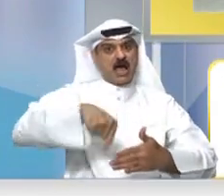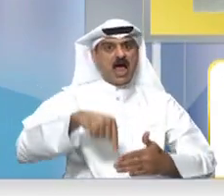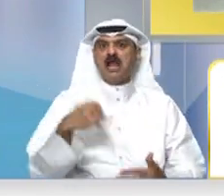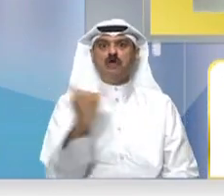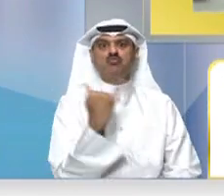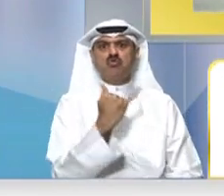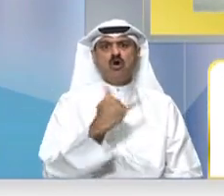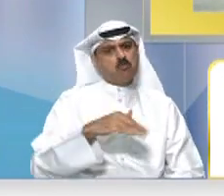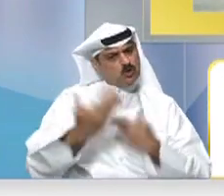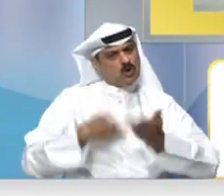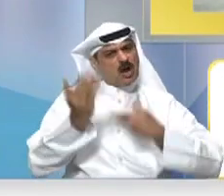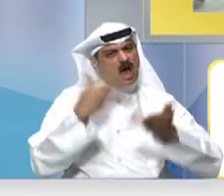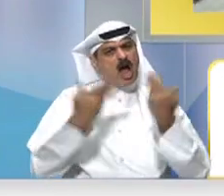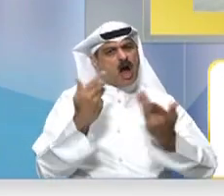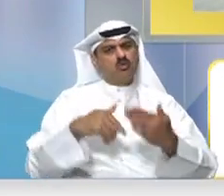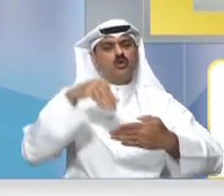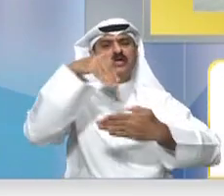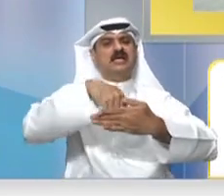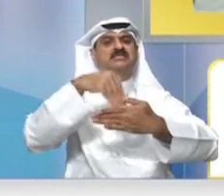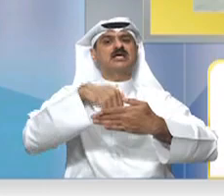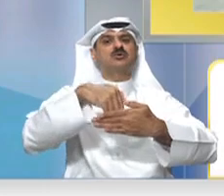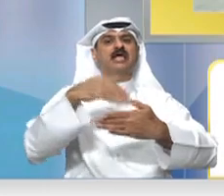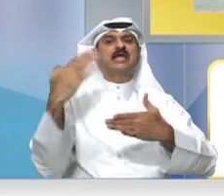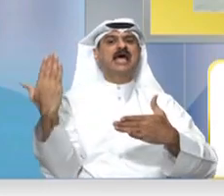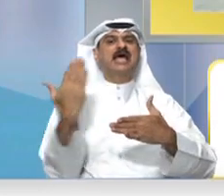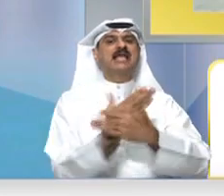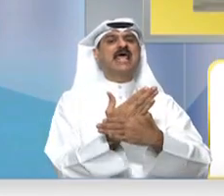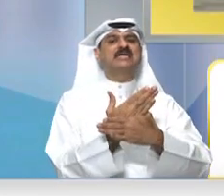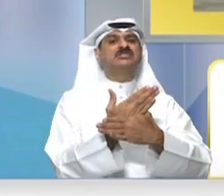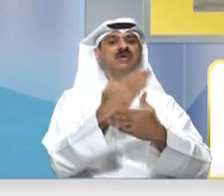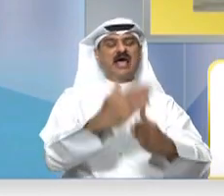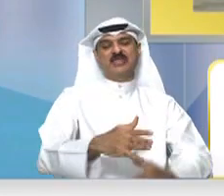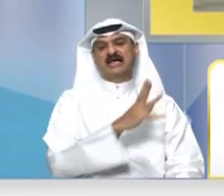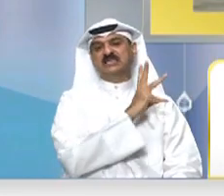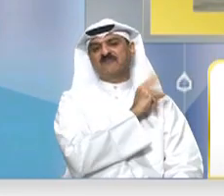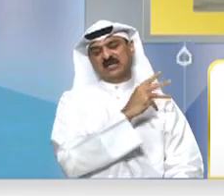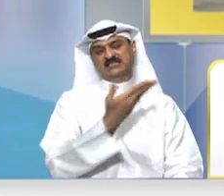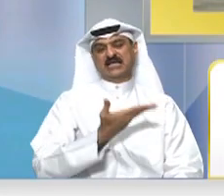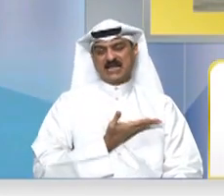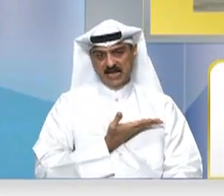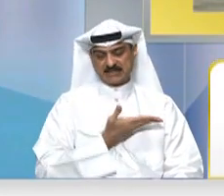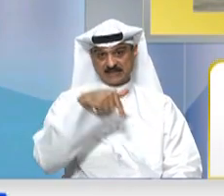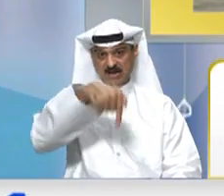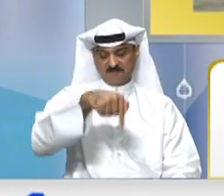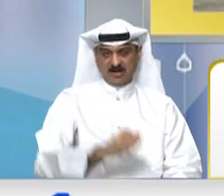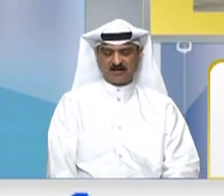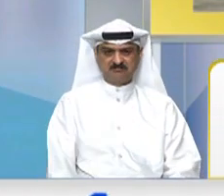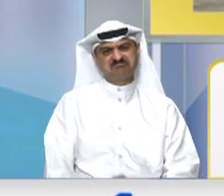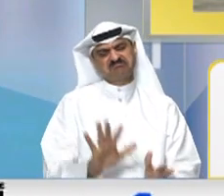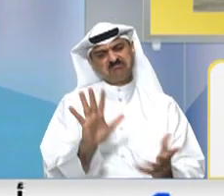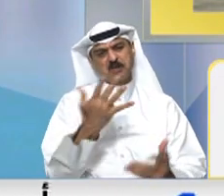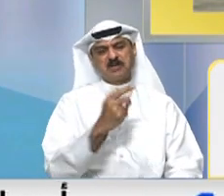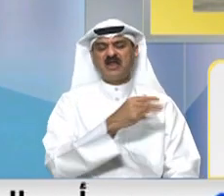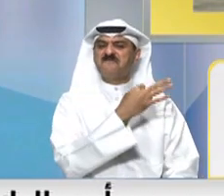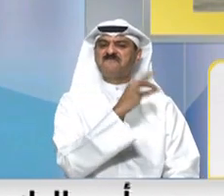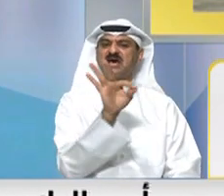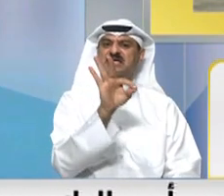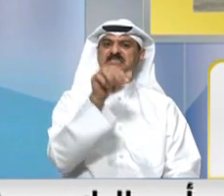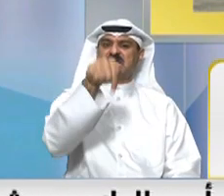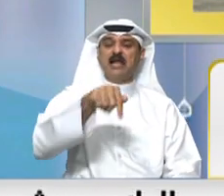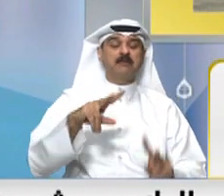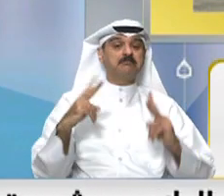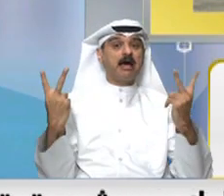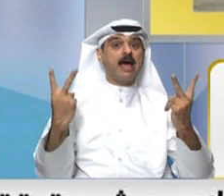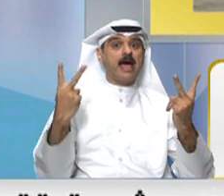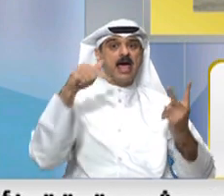مثل الانتخابات الداخلية في بلدان مثل فرنسا وألمانيا. الآن مع التغيرات التي حدثت